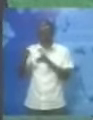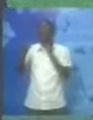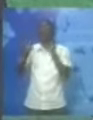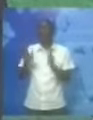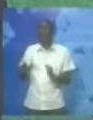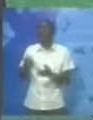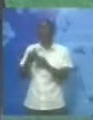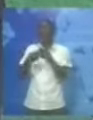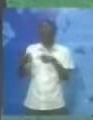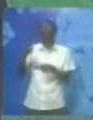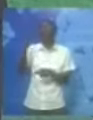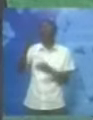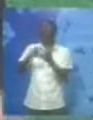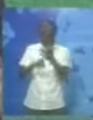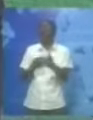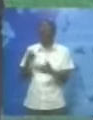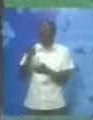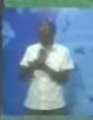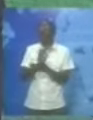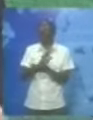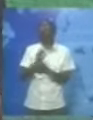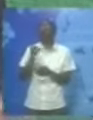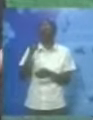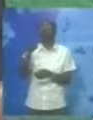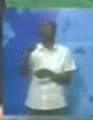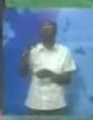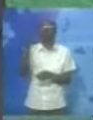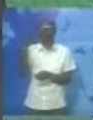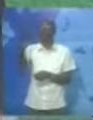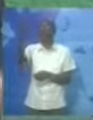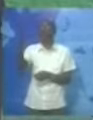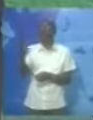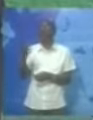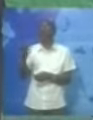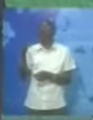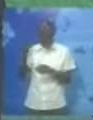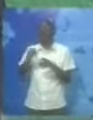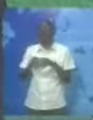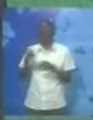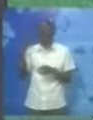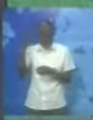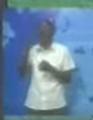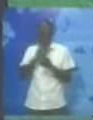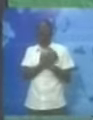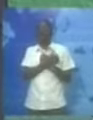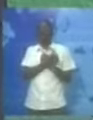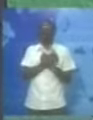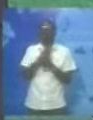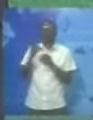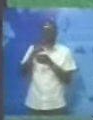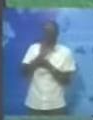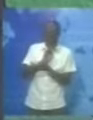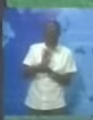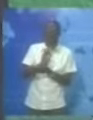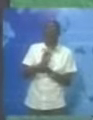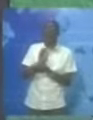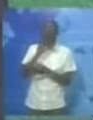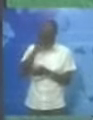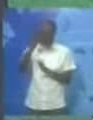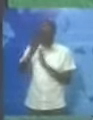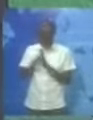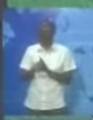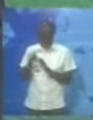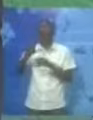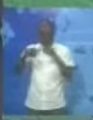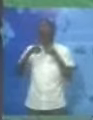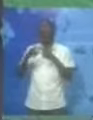par deux fois au FESPACO et m'a dit, tu verras, il y a une ferveur. Et ils aiment le cinéma. Et c'est vrai que quand j'ai vu la liste